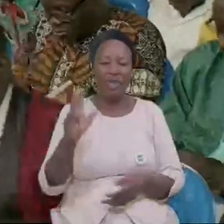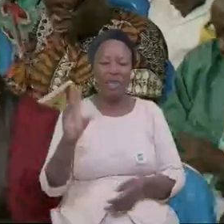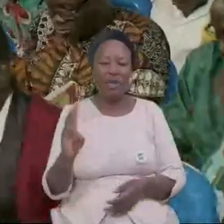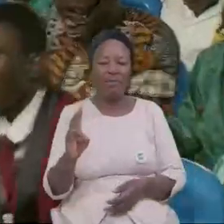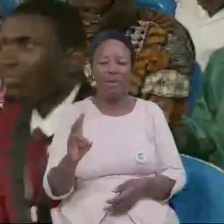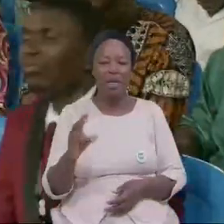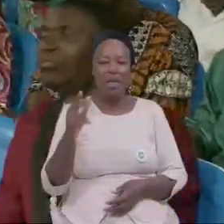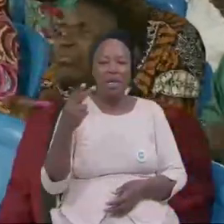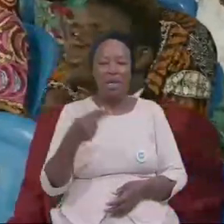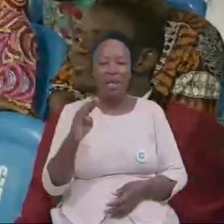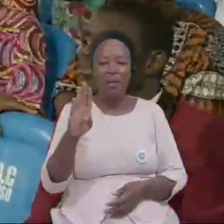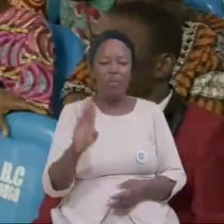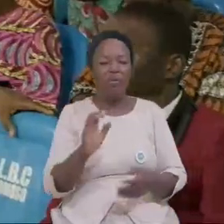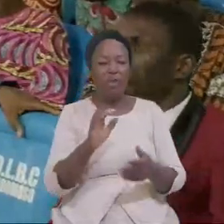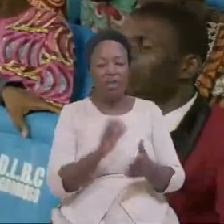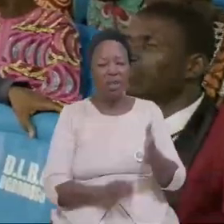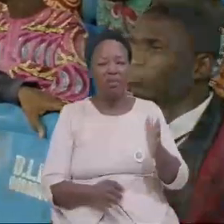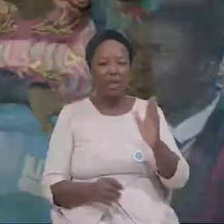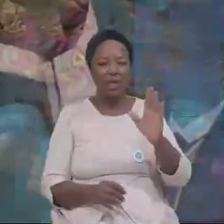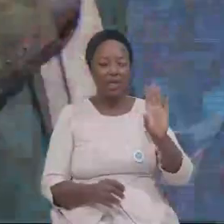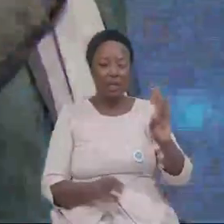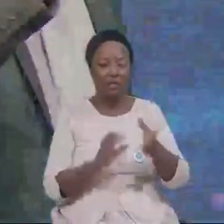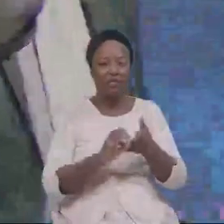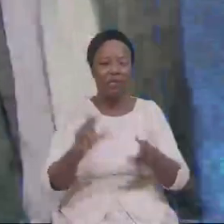Hébreux 10, 37.